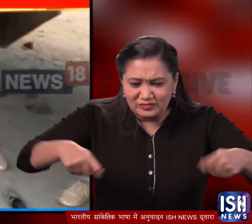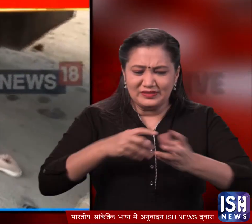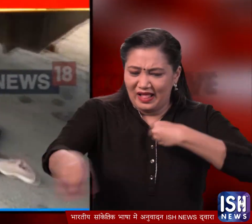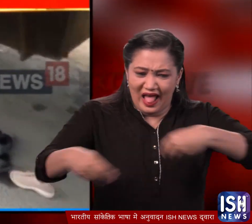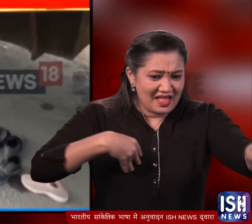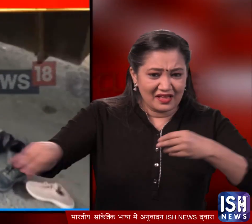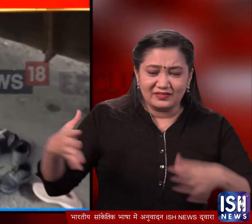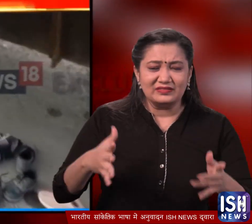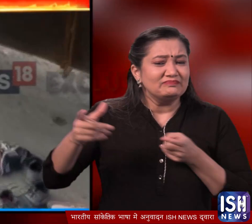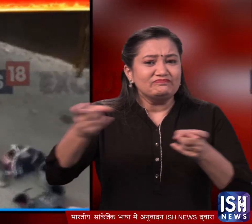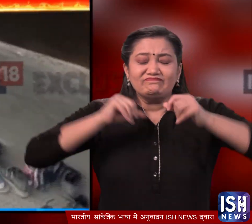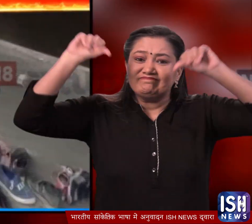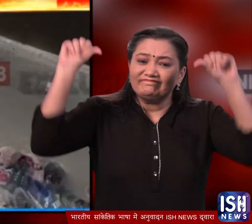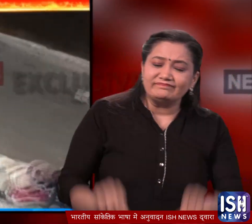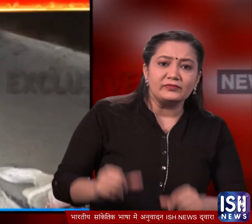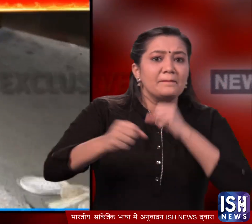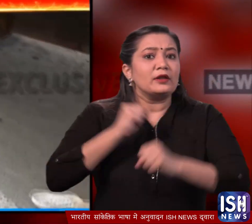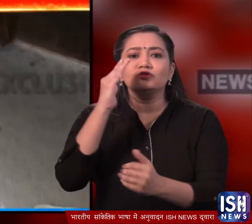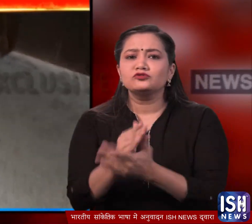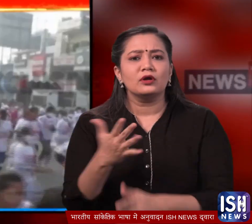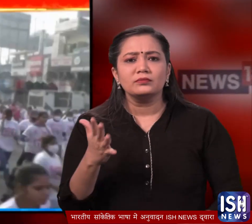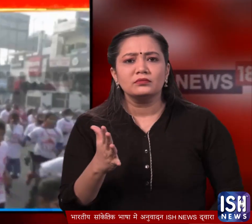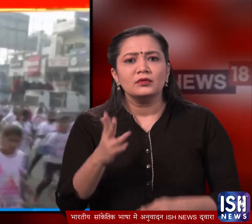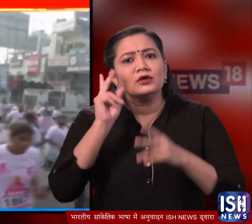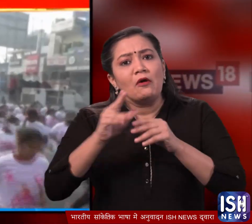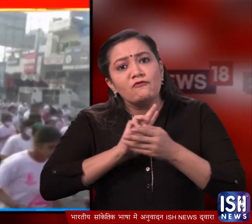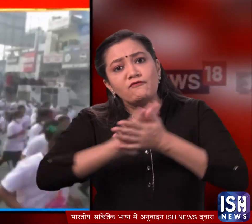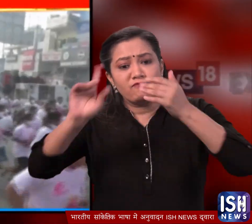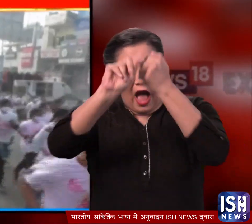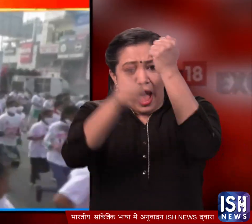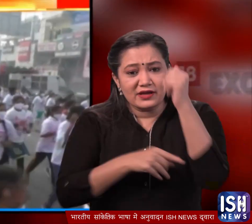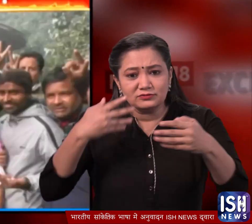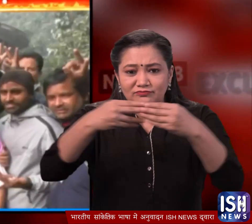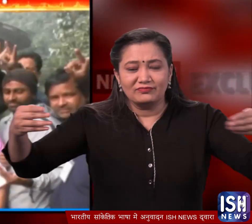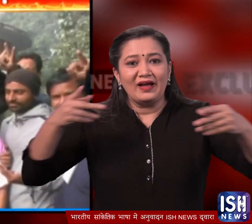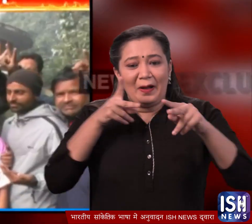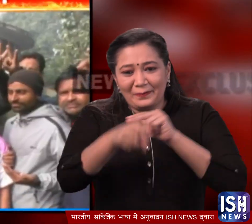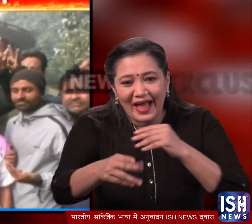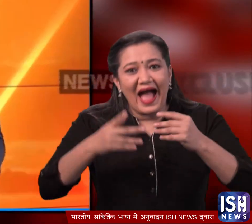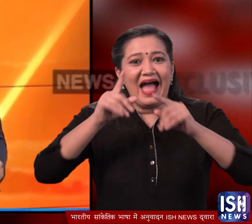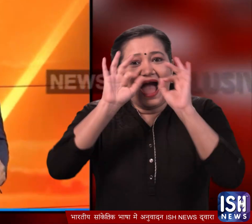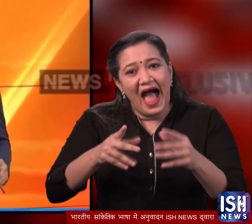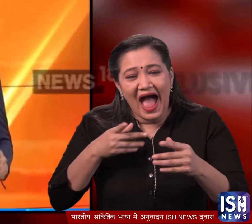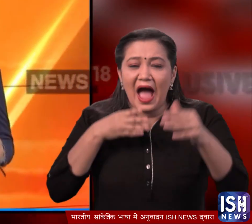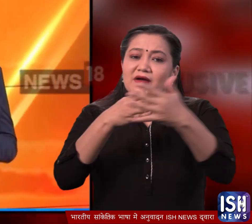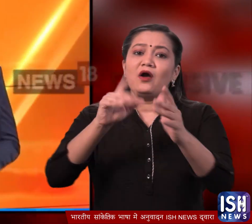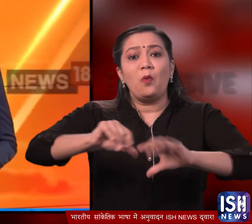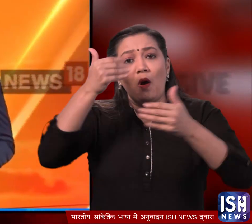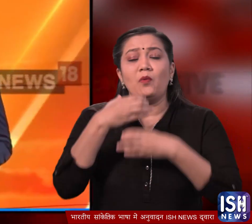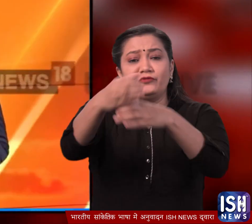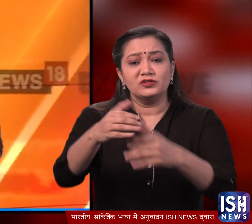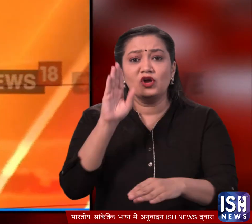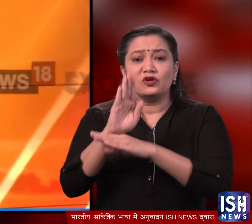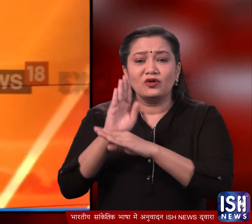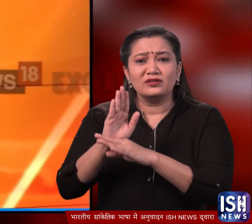के जूते बिखरे नजर आए, लेकिन इस सारी अव्यवस्था के बीच मैराथन नहीं रुकी और रेस को पूरा किया गया और जीतने वाली छात्रा को इनाम भी